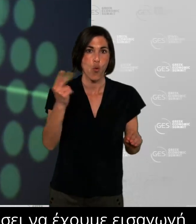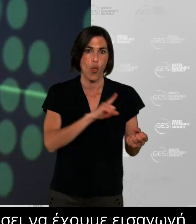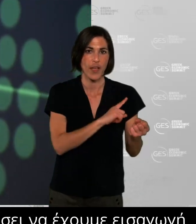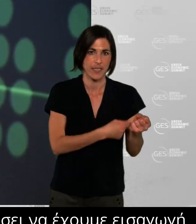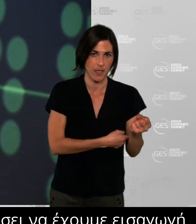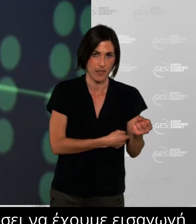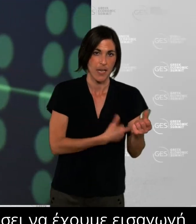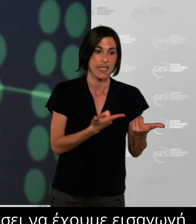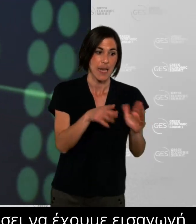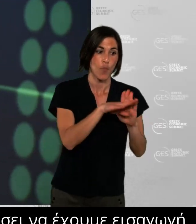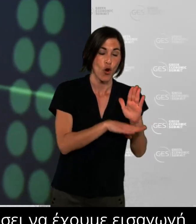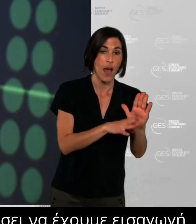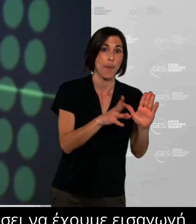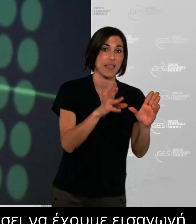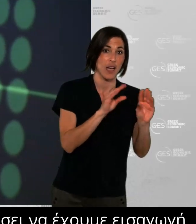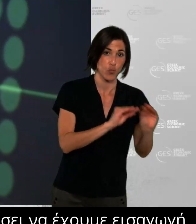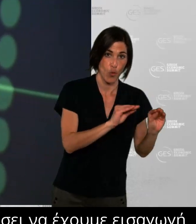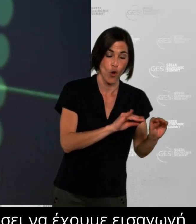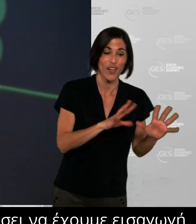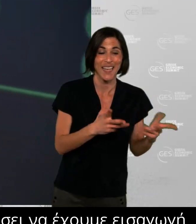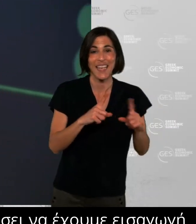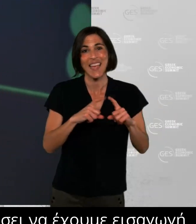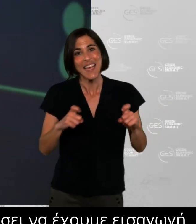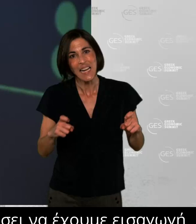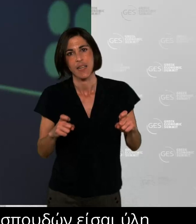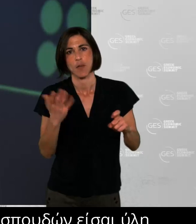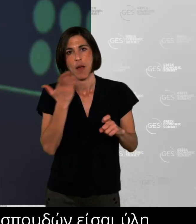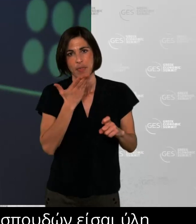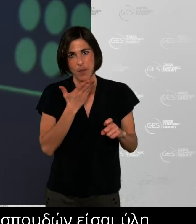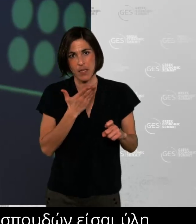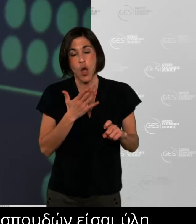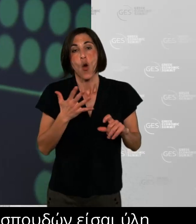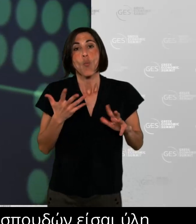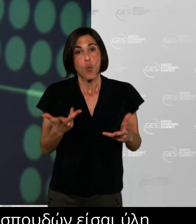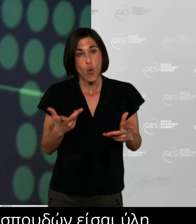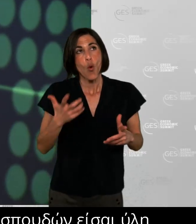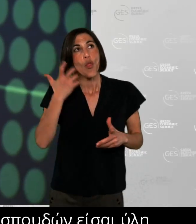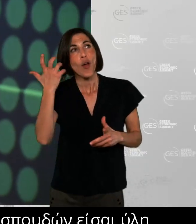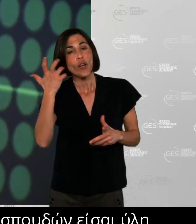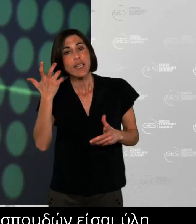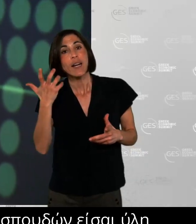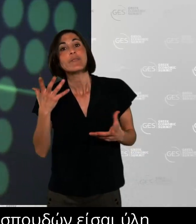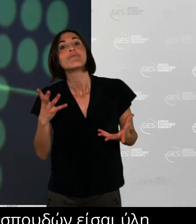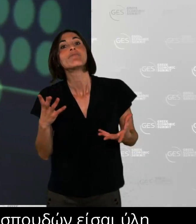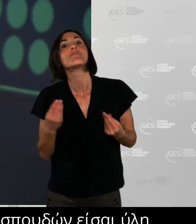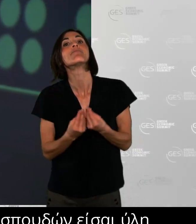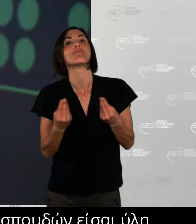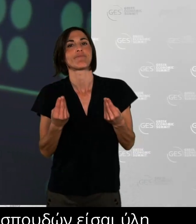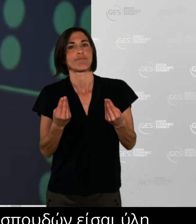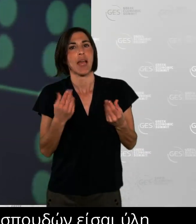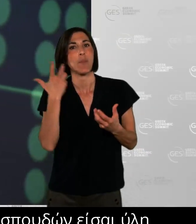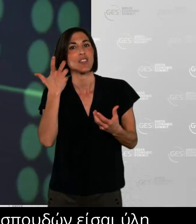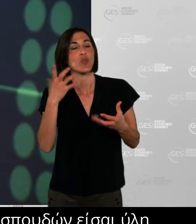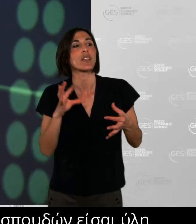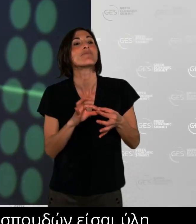ή σε ύλη μαθημάτων που θεωρητικά δεν έχουν επιστημονική συγγένεια. Θα πω ένα παράδειγμα. Ζούμε